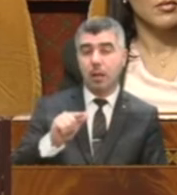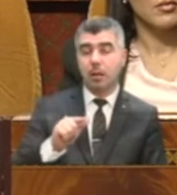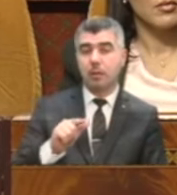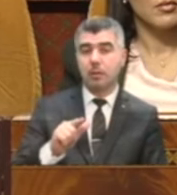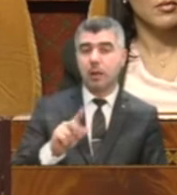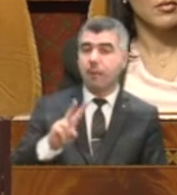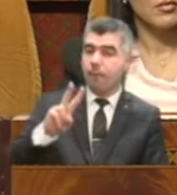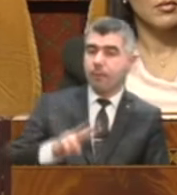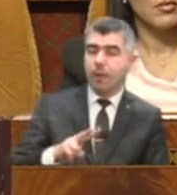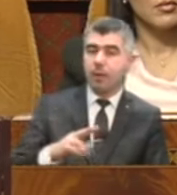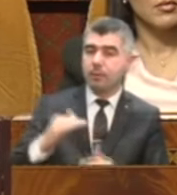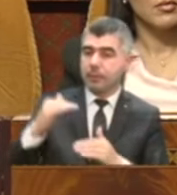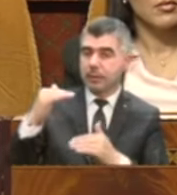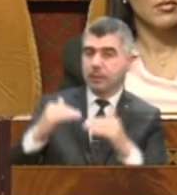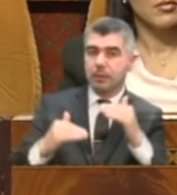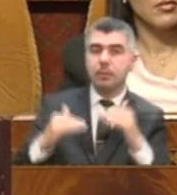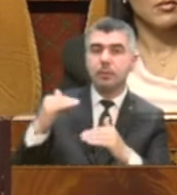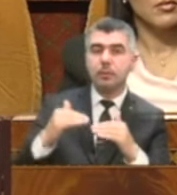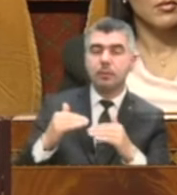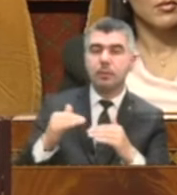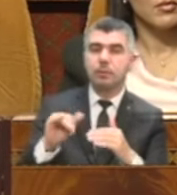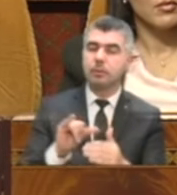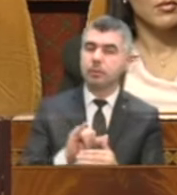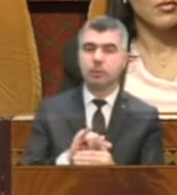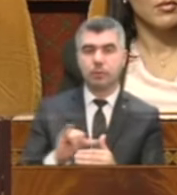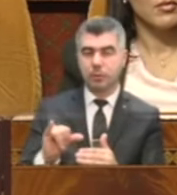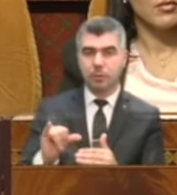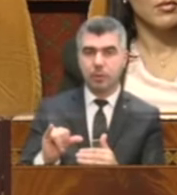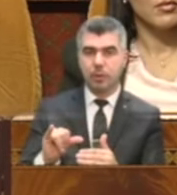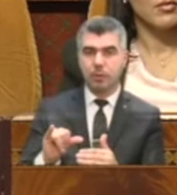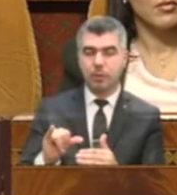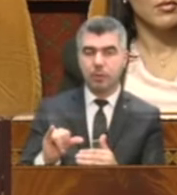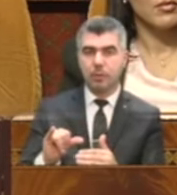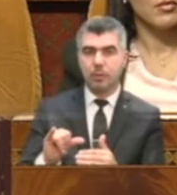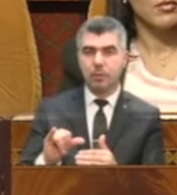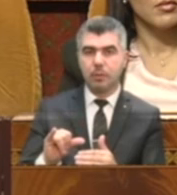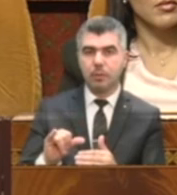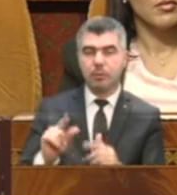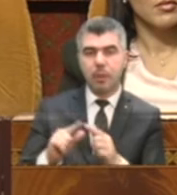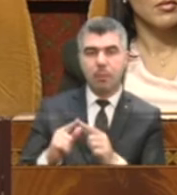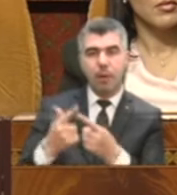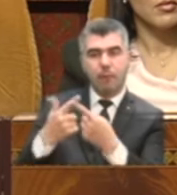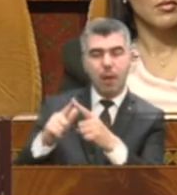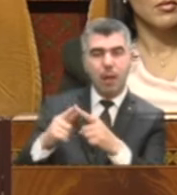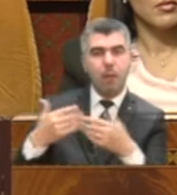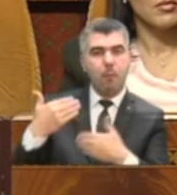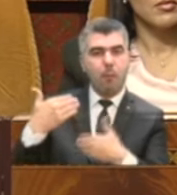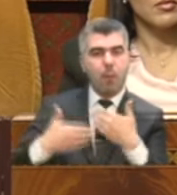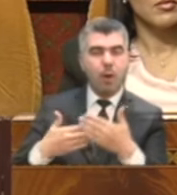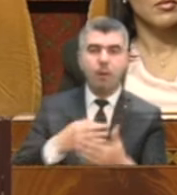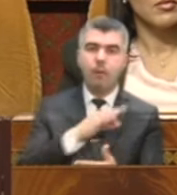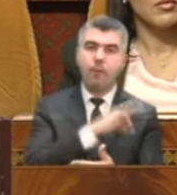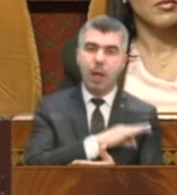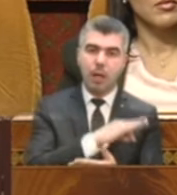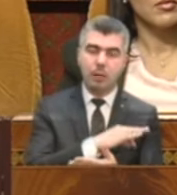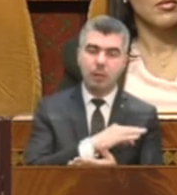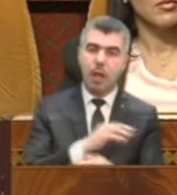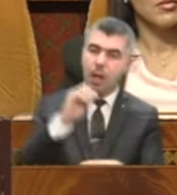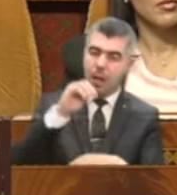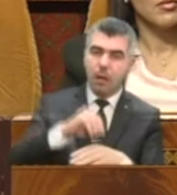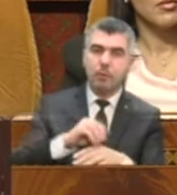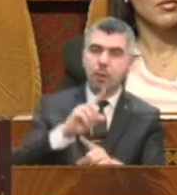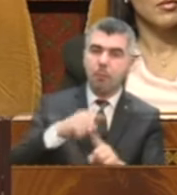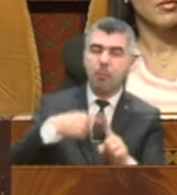الحقيقة عدم تمييز بعدا ما بين يعني أنواع الإعاقة قصد الاستفادة، ثم بعد